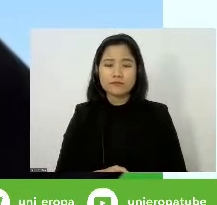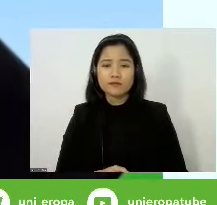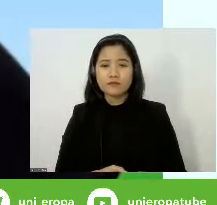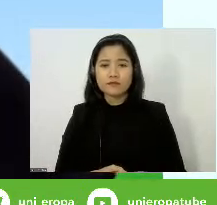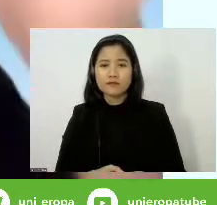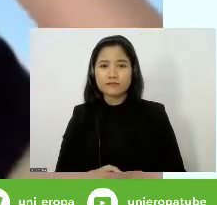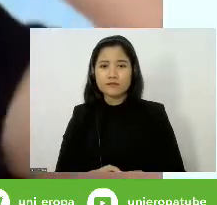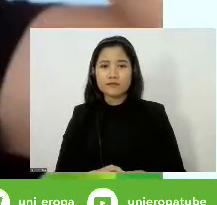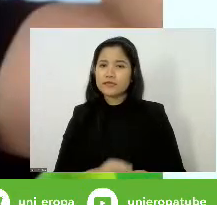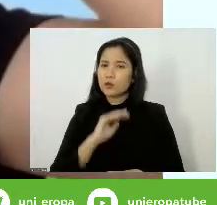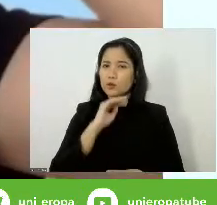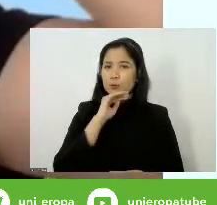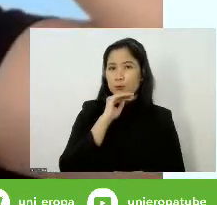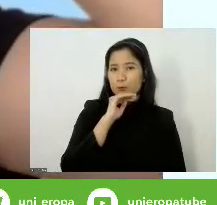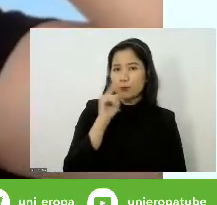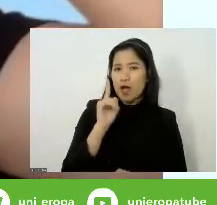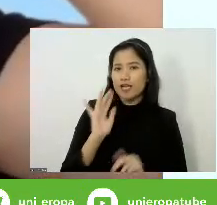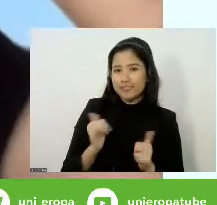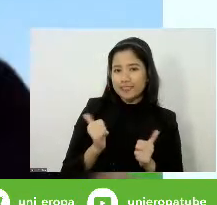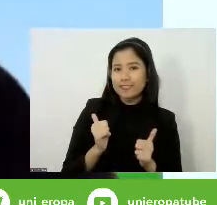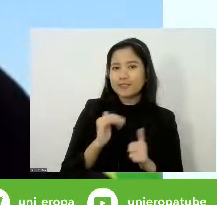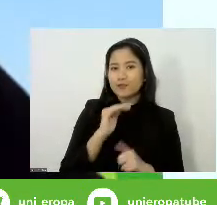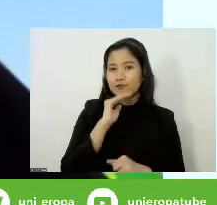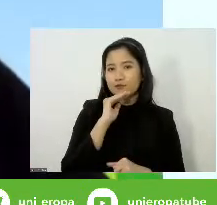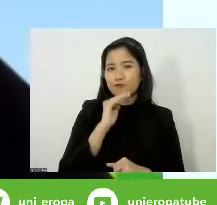sambil menunggu hasilnya